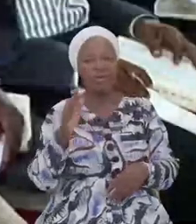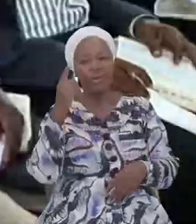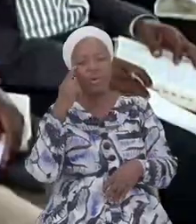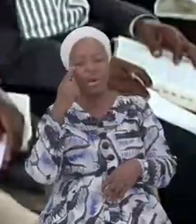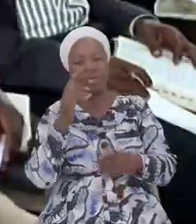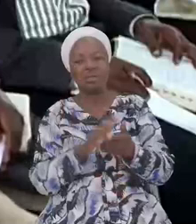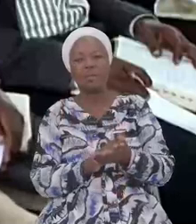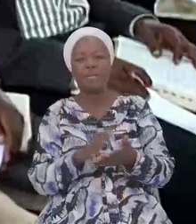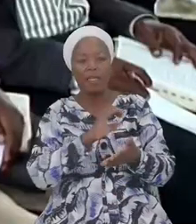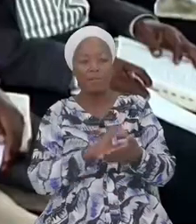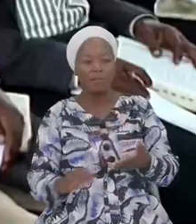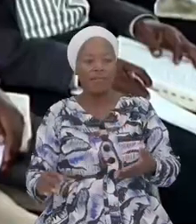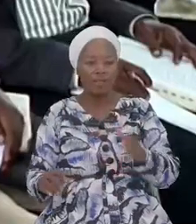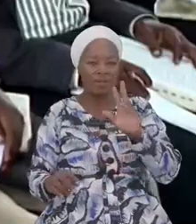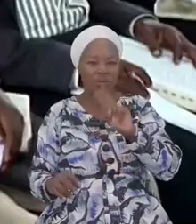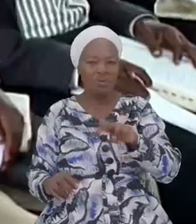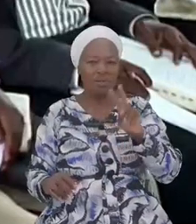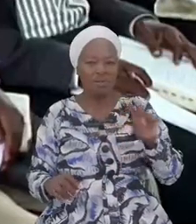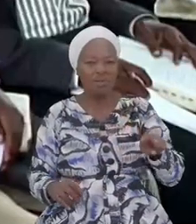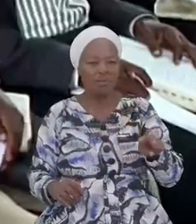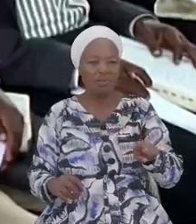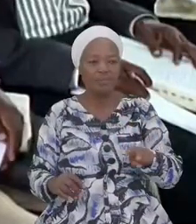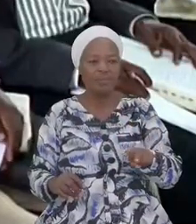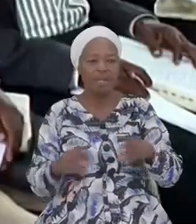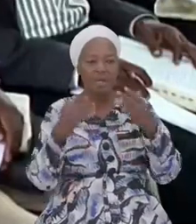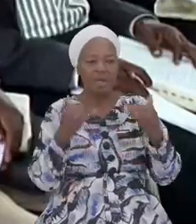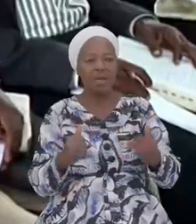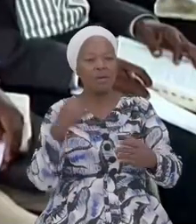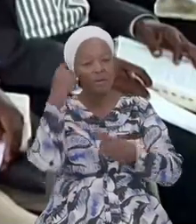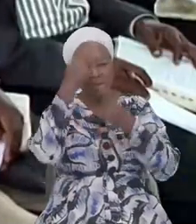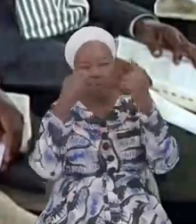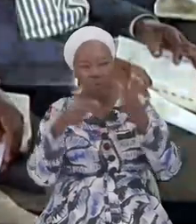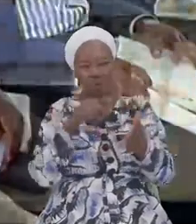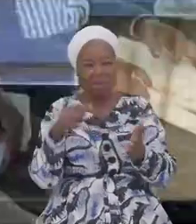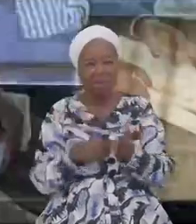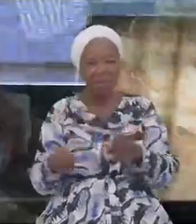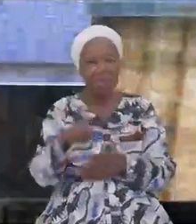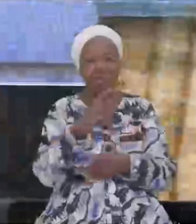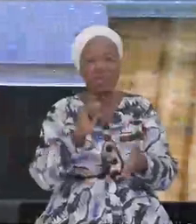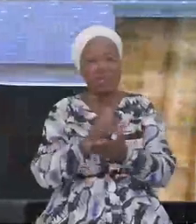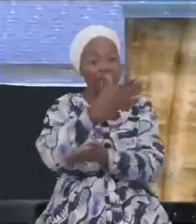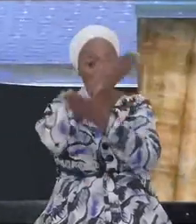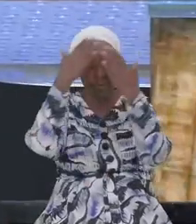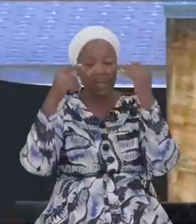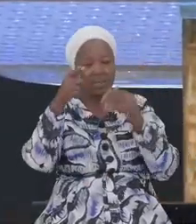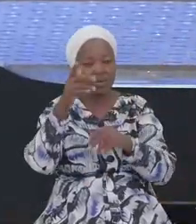Voyez le verset 22. Prenez-y donc garde, vous qui oubliez Dieu.